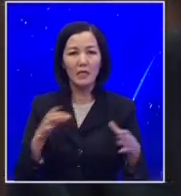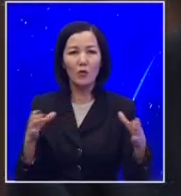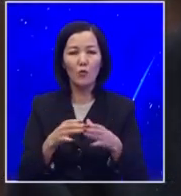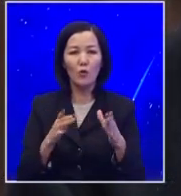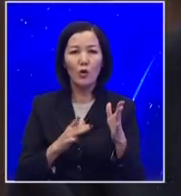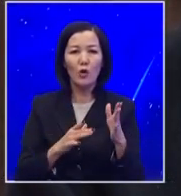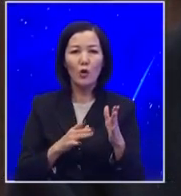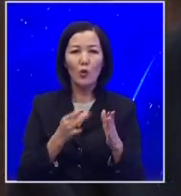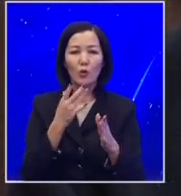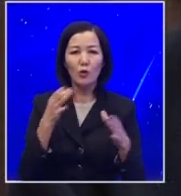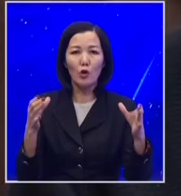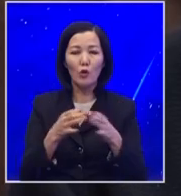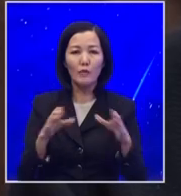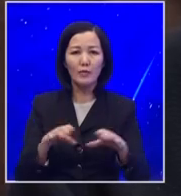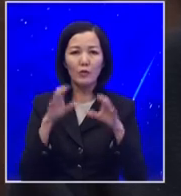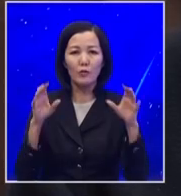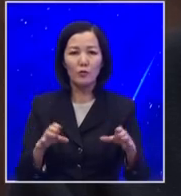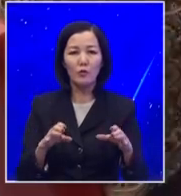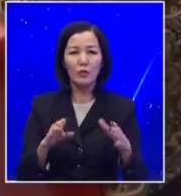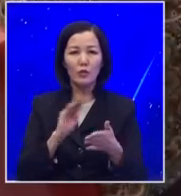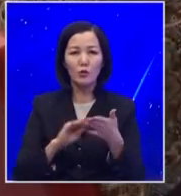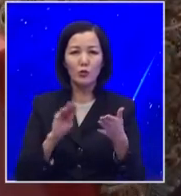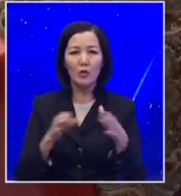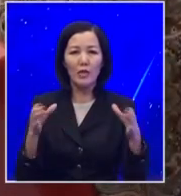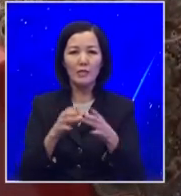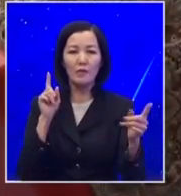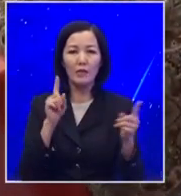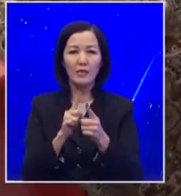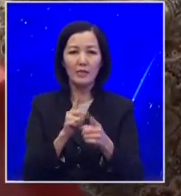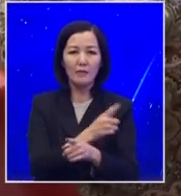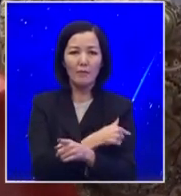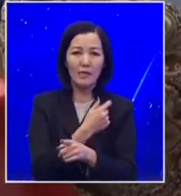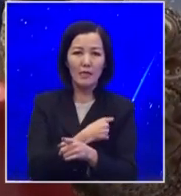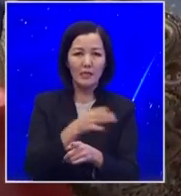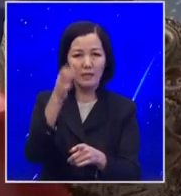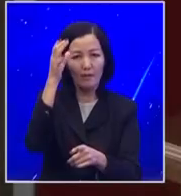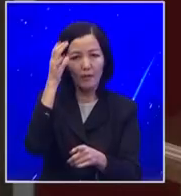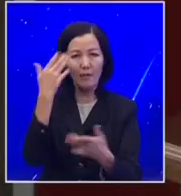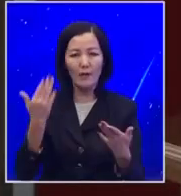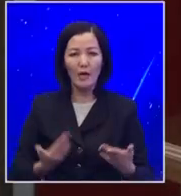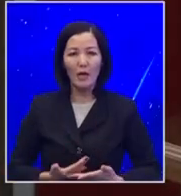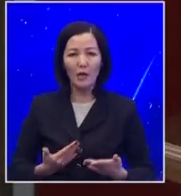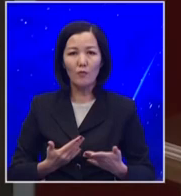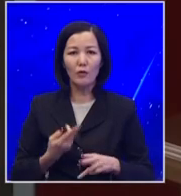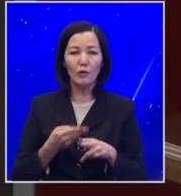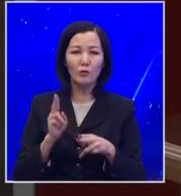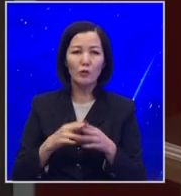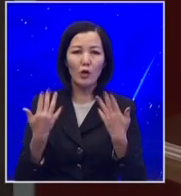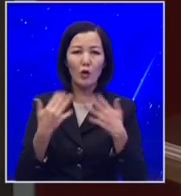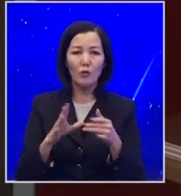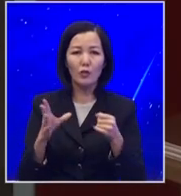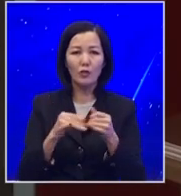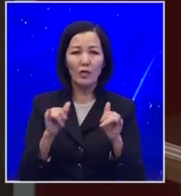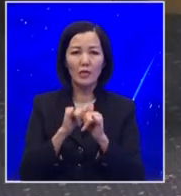төрағасы Алмасбек Садырбаевтар бақ өкілдерімен кездесті. Олар медицина, білім беру, әлеуметтік аспектлер, сондай-ақ ауылдық